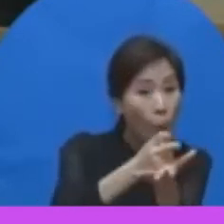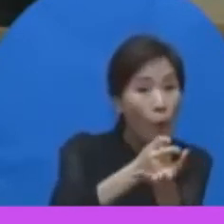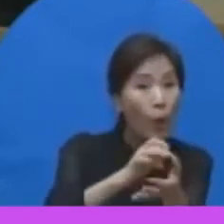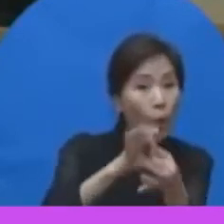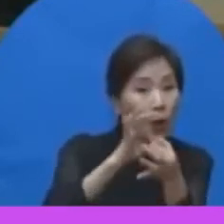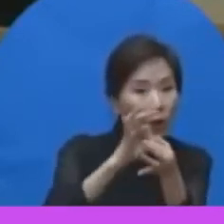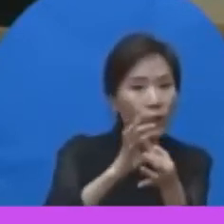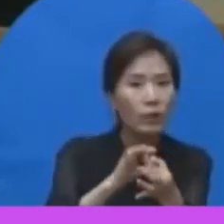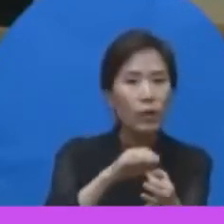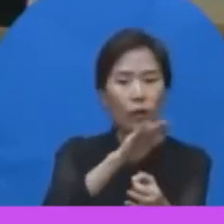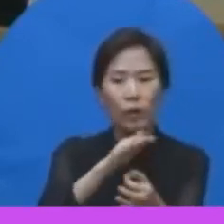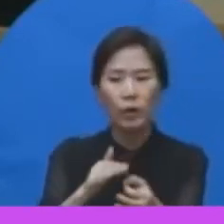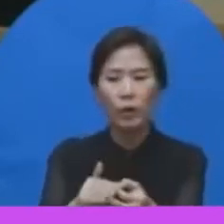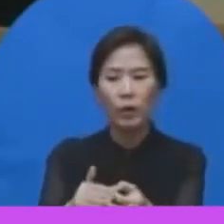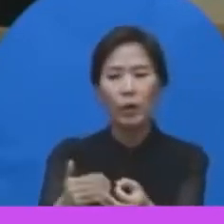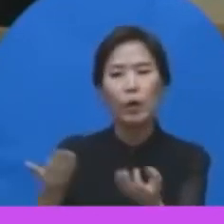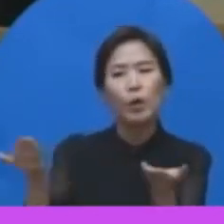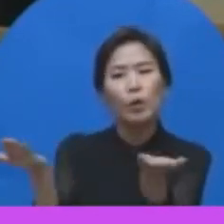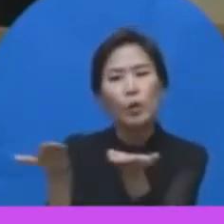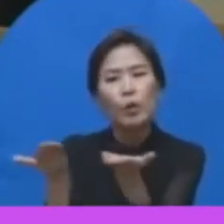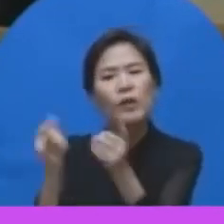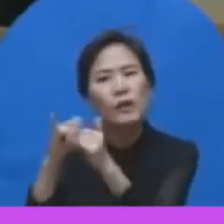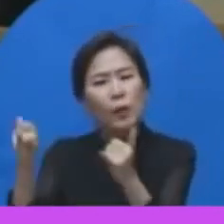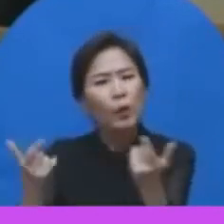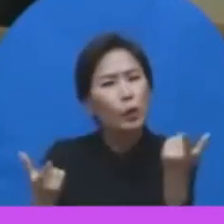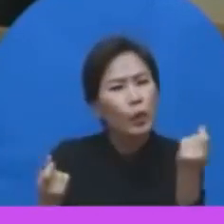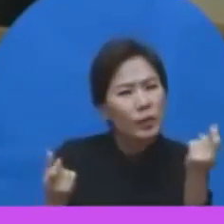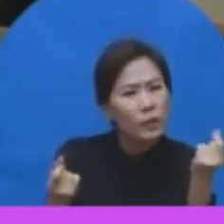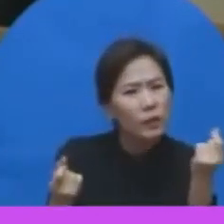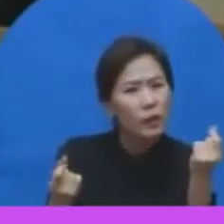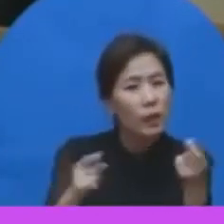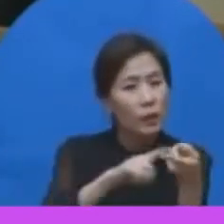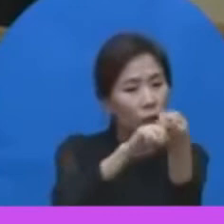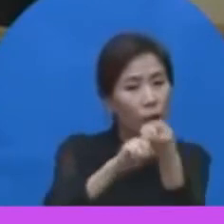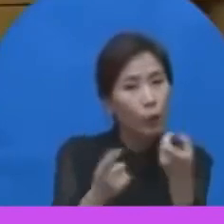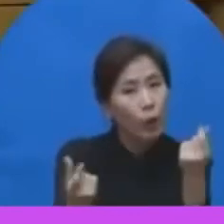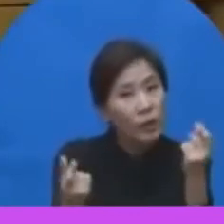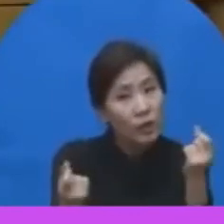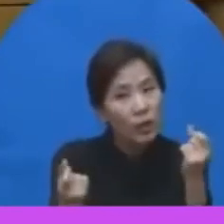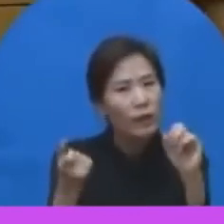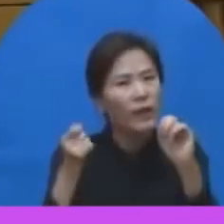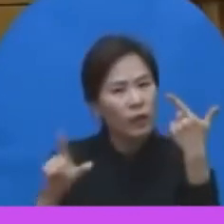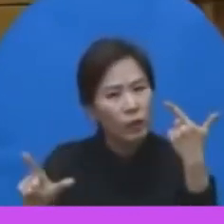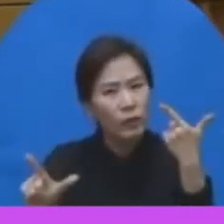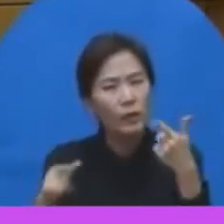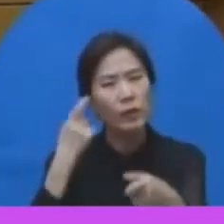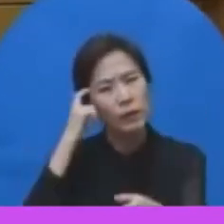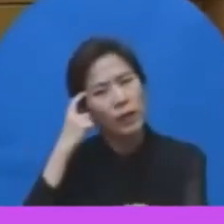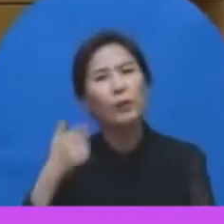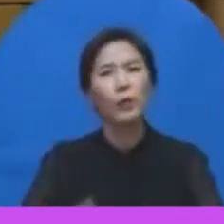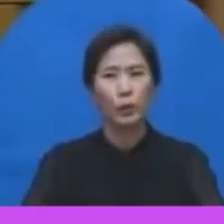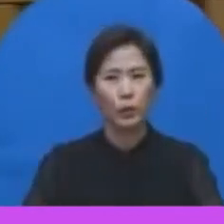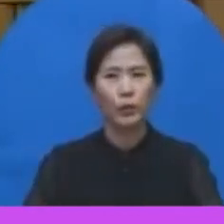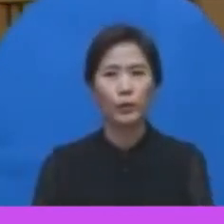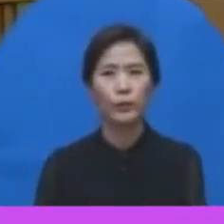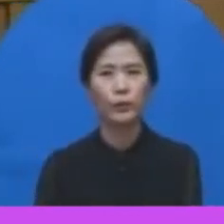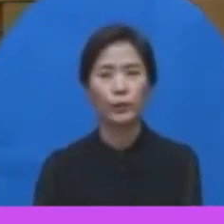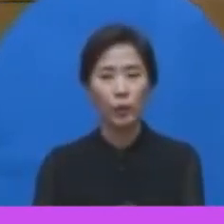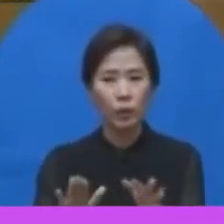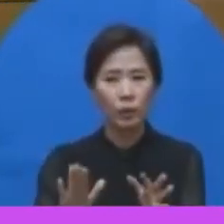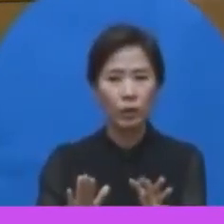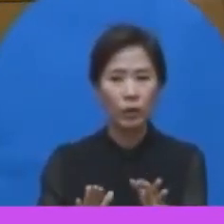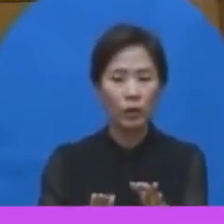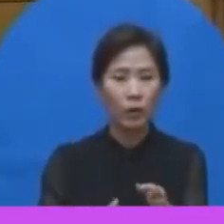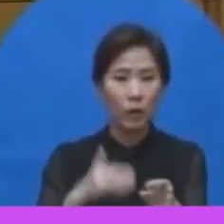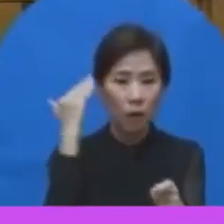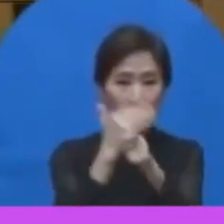노조법상의 노동조합과 똑같이 다룰 것인가 이런 것들은 한번 생각해 볼 부분이 있고요. 그래서 오늘 사건에서 부당 해고된